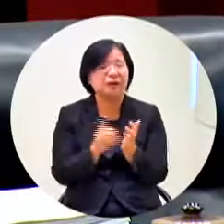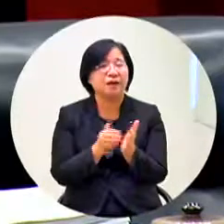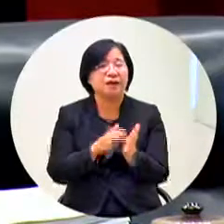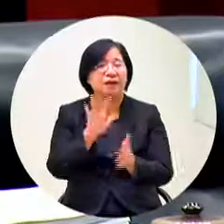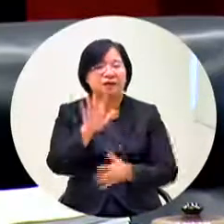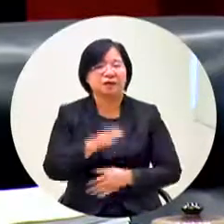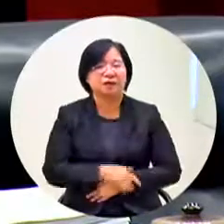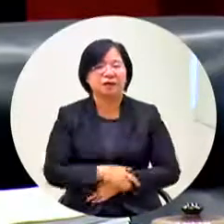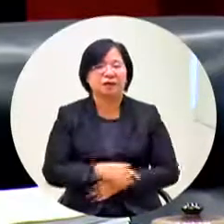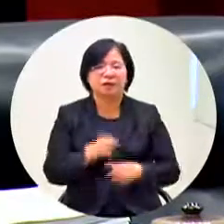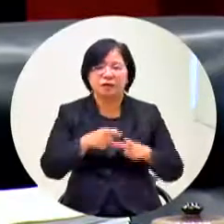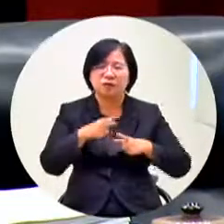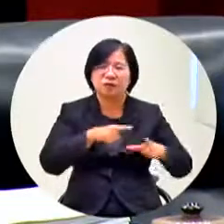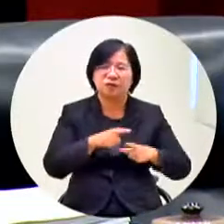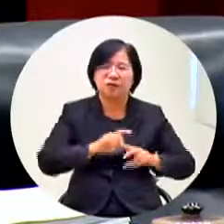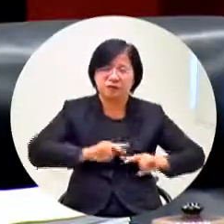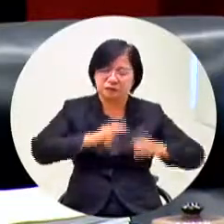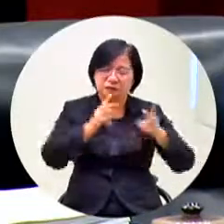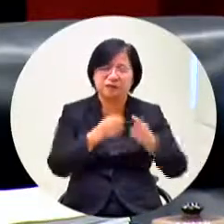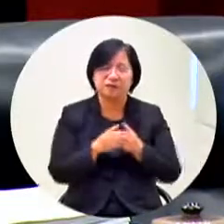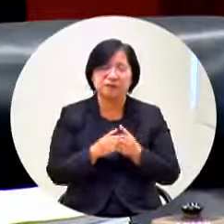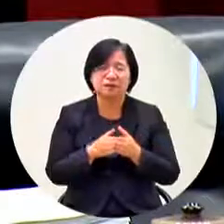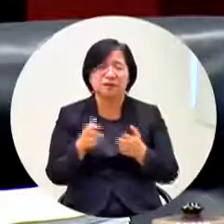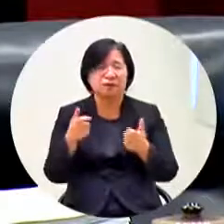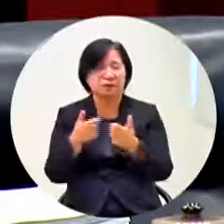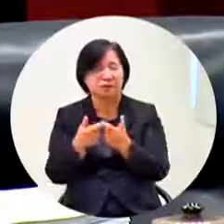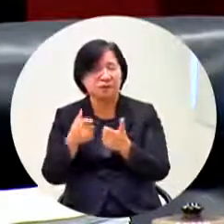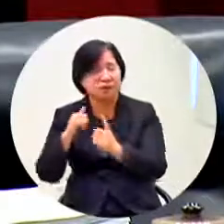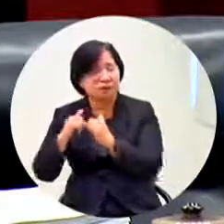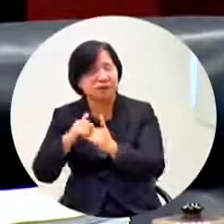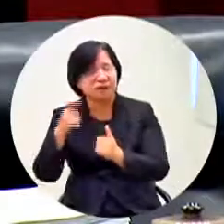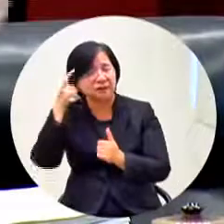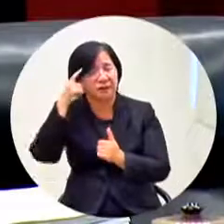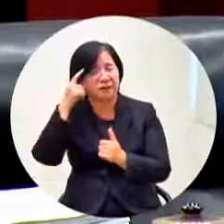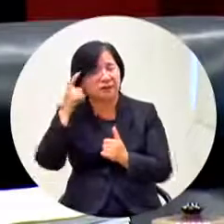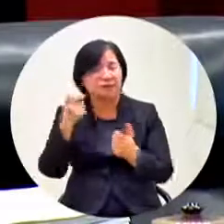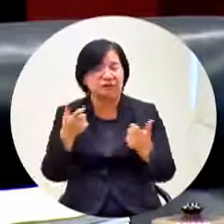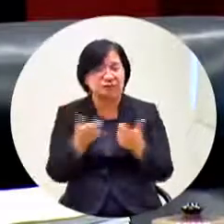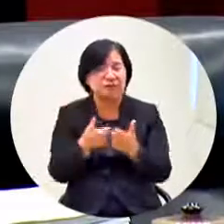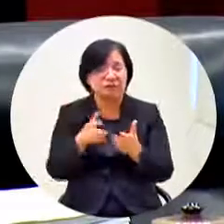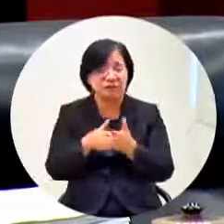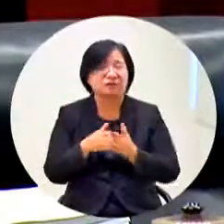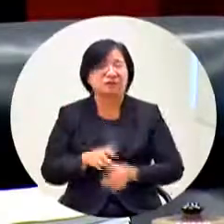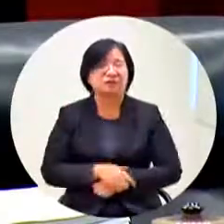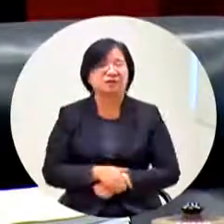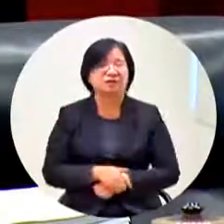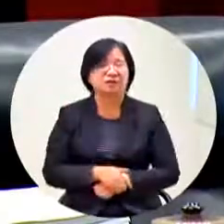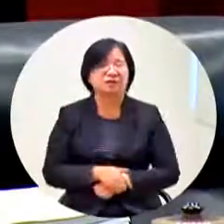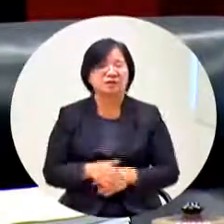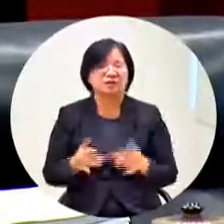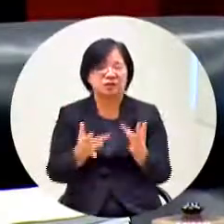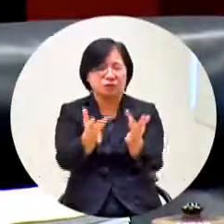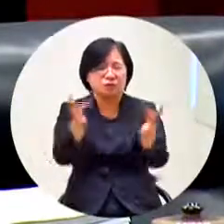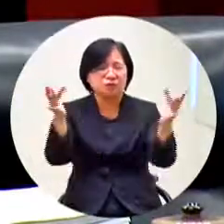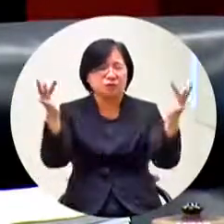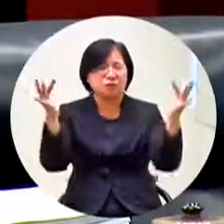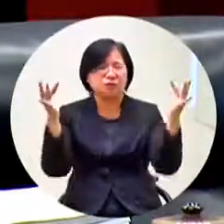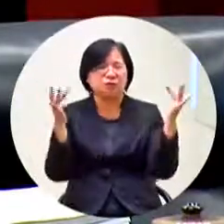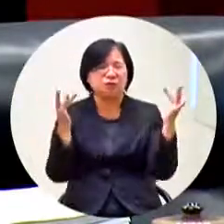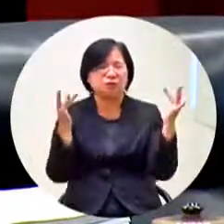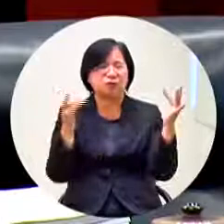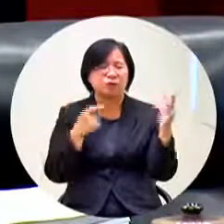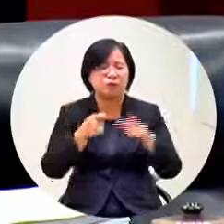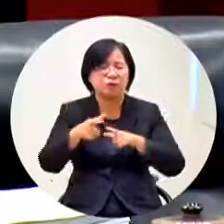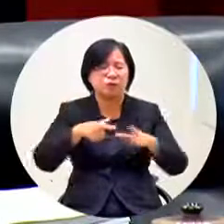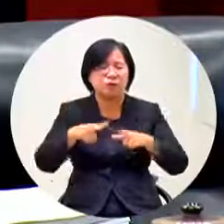公园要做改造但也要符合民意，这个长叶平薄它是绕了整个公园的周边，当时我听说公